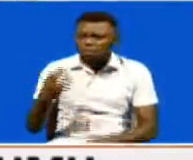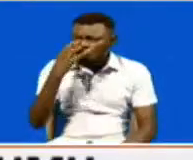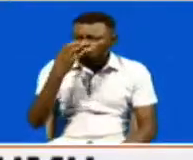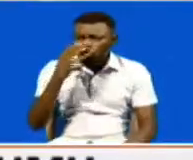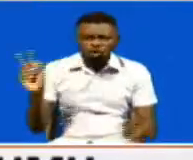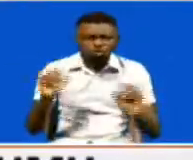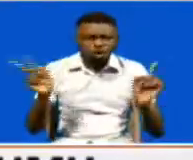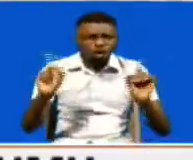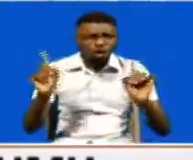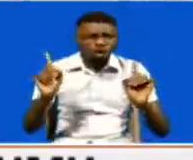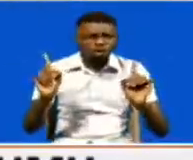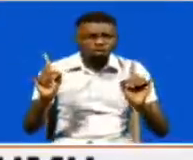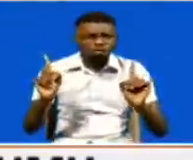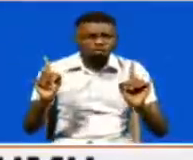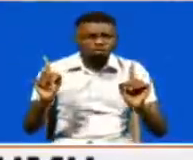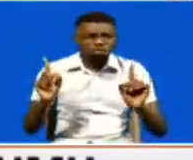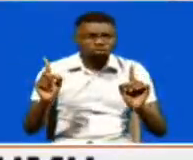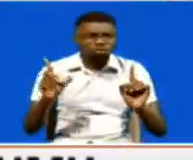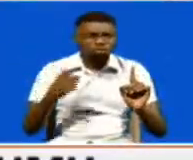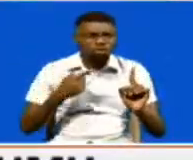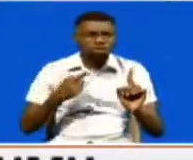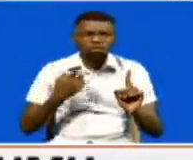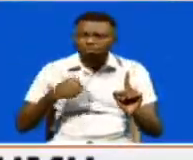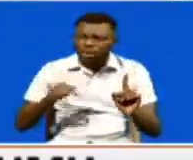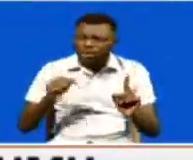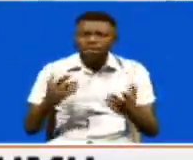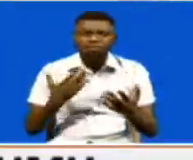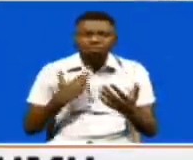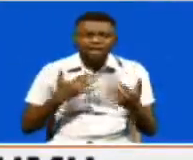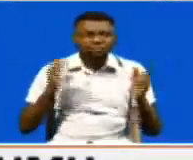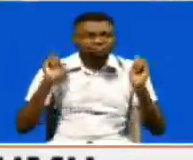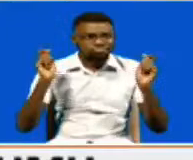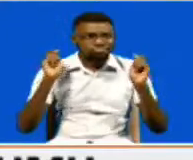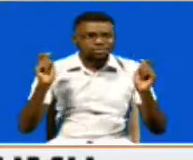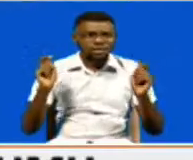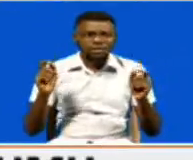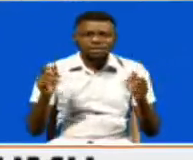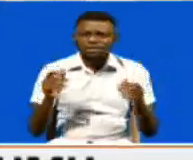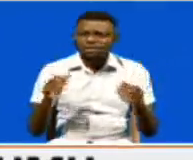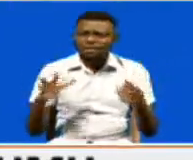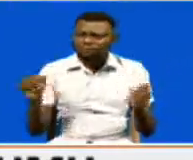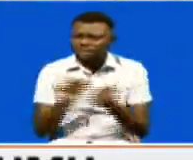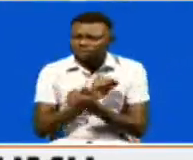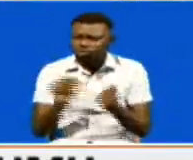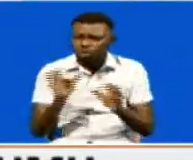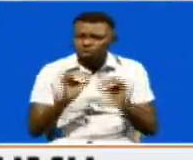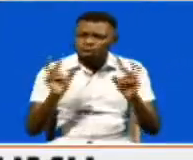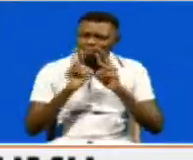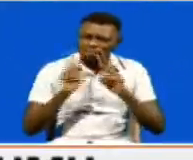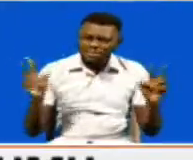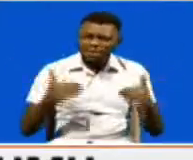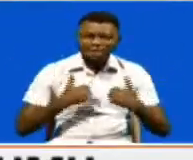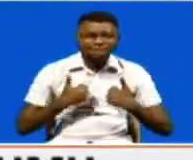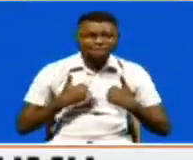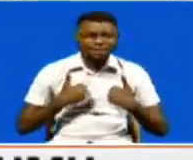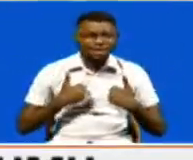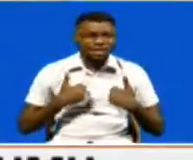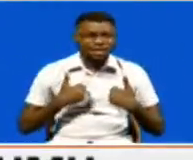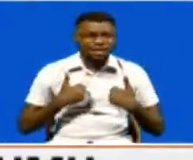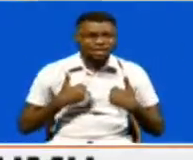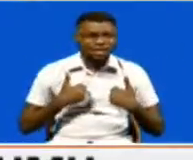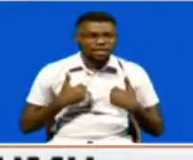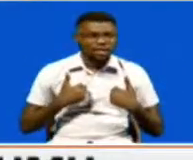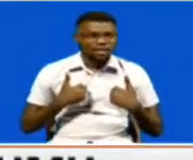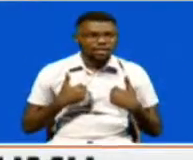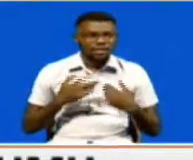Ruto. Mali wanataka kuleta fujo kondale. Sisi hakuna fujo, sisi tuko na amani. Wanaanzaje